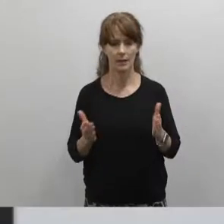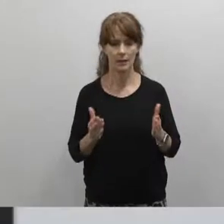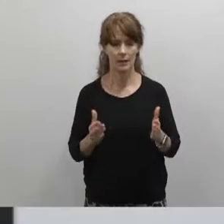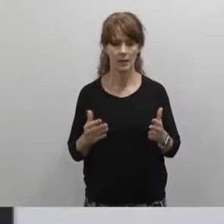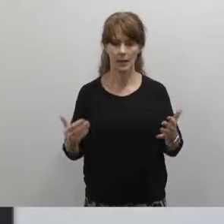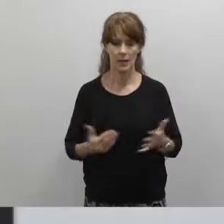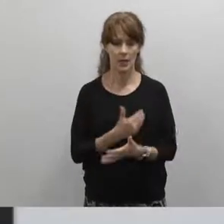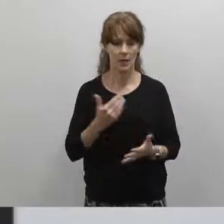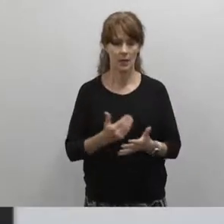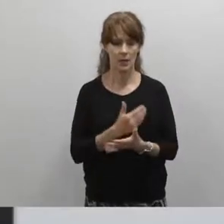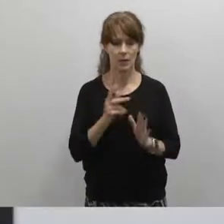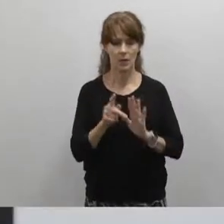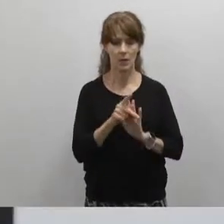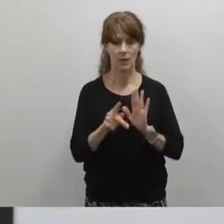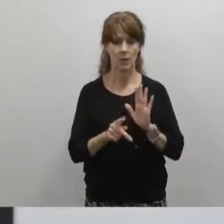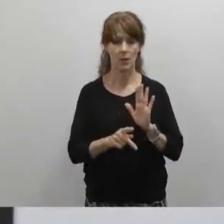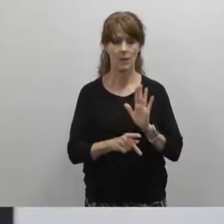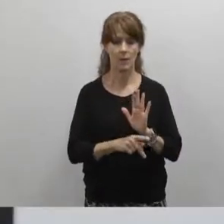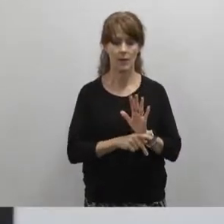ខ្ញុំ